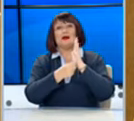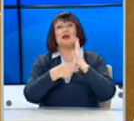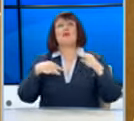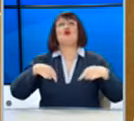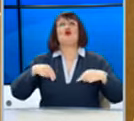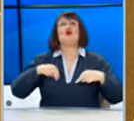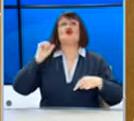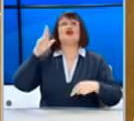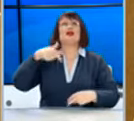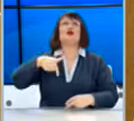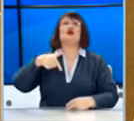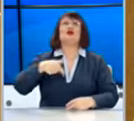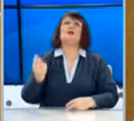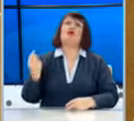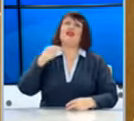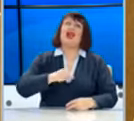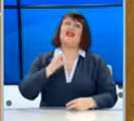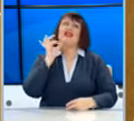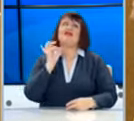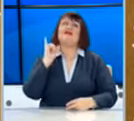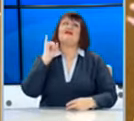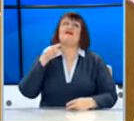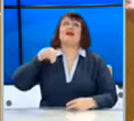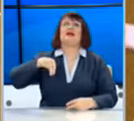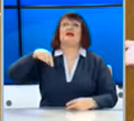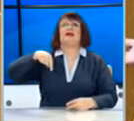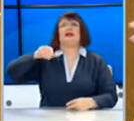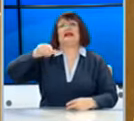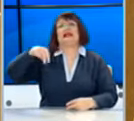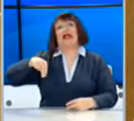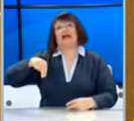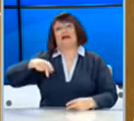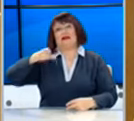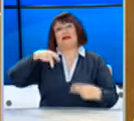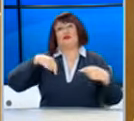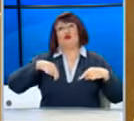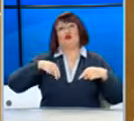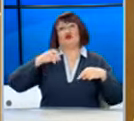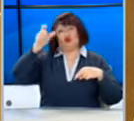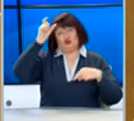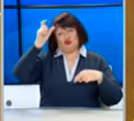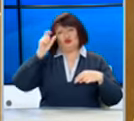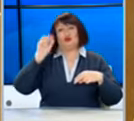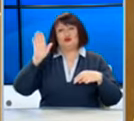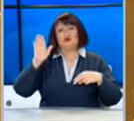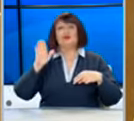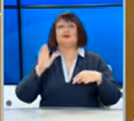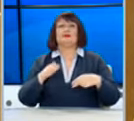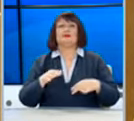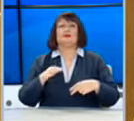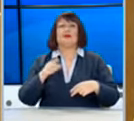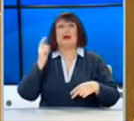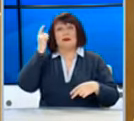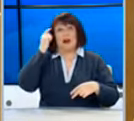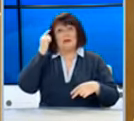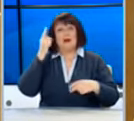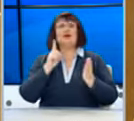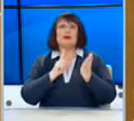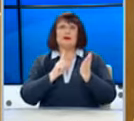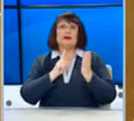τον κύριο Φιντάν. Εντάξει, το καταλαβαίνω ότι χρειάζεται να επικοινωνείτε με τους βουλευτές σας και να τους ενημερώνετε, αλλά νομίζω ότι